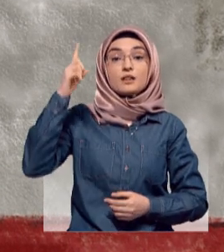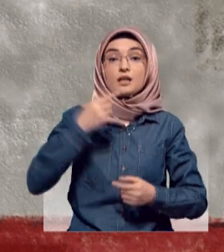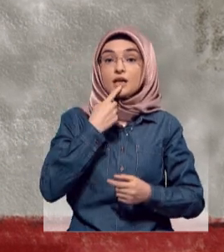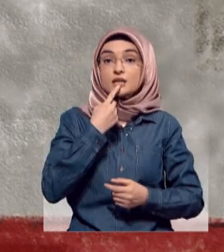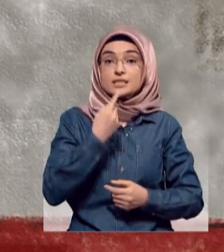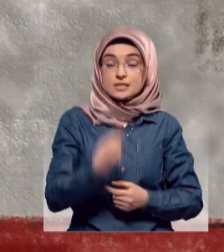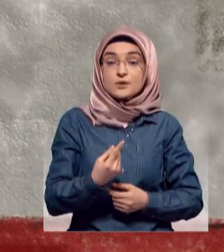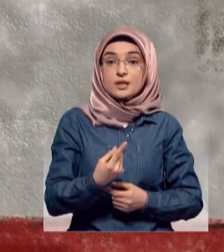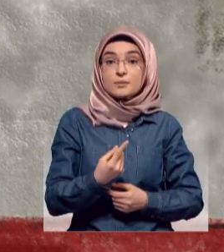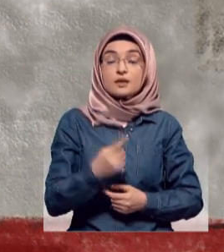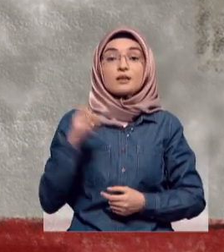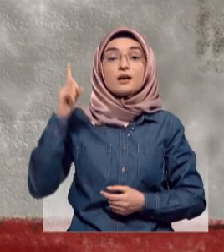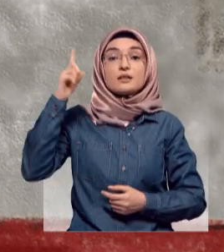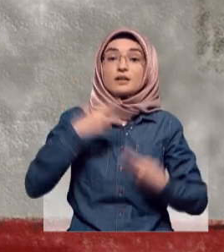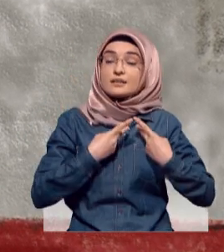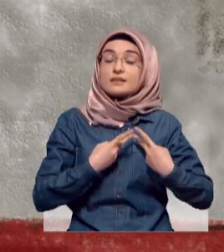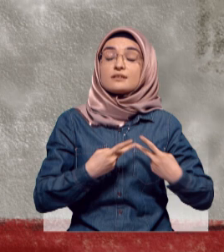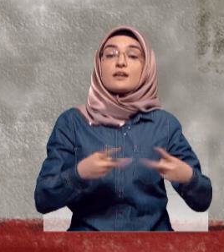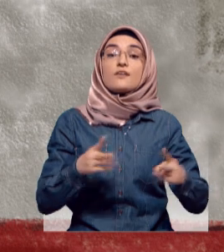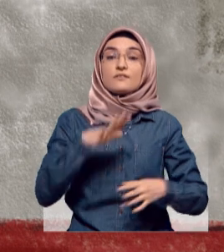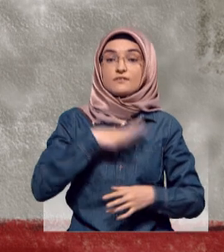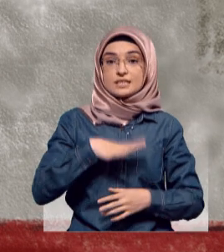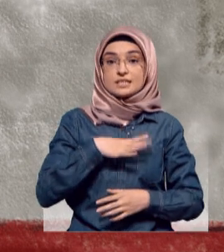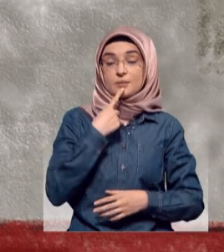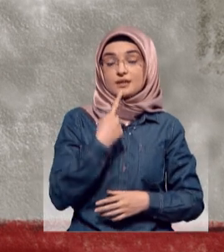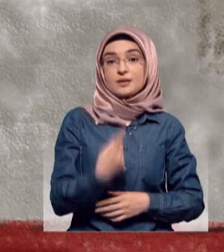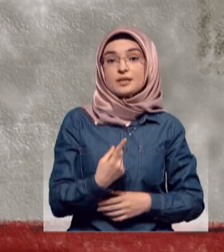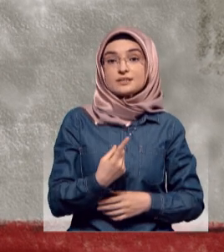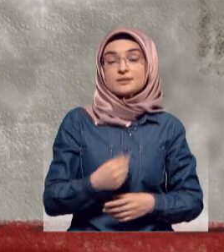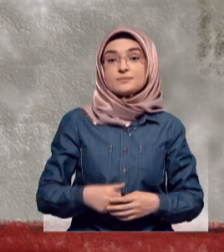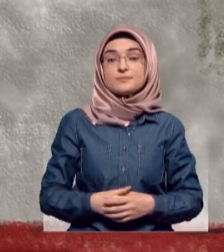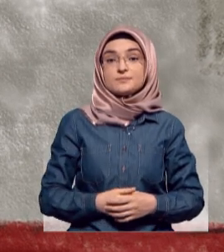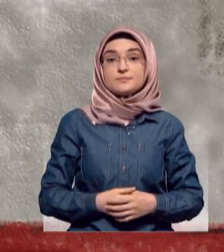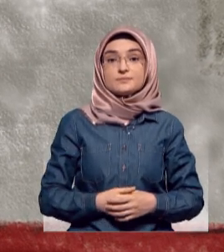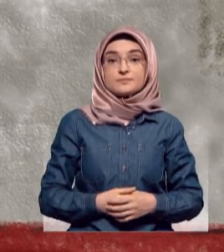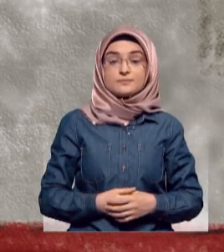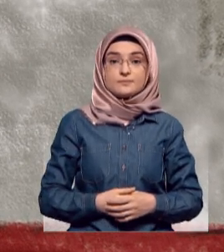Allah'ı zikretmek, ondan af ve bağışlanma dilemek demek.